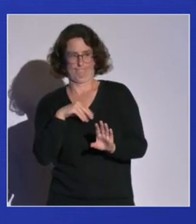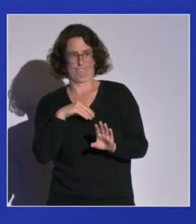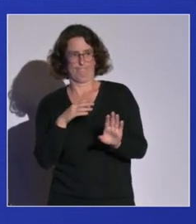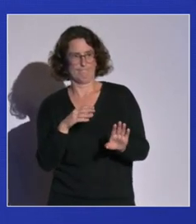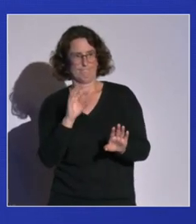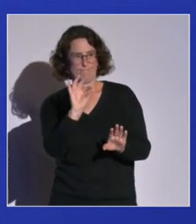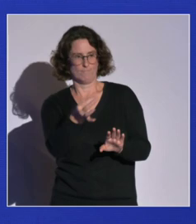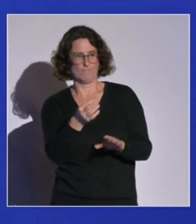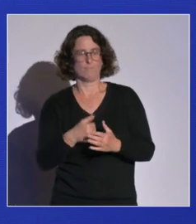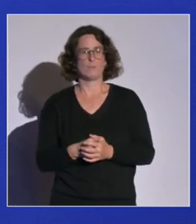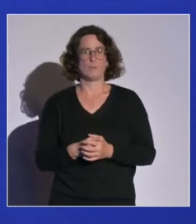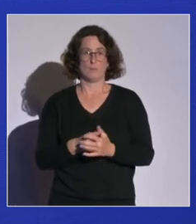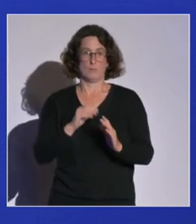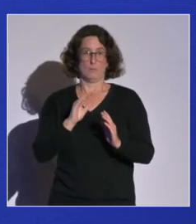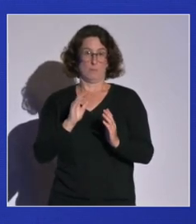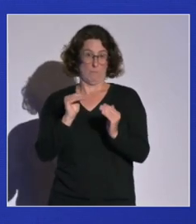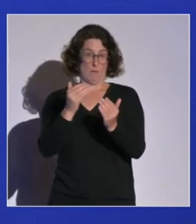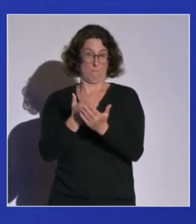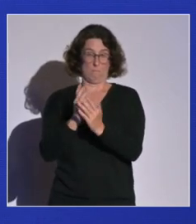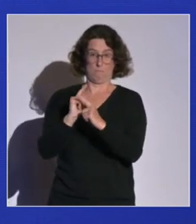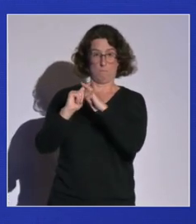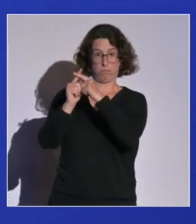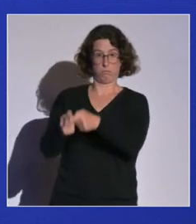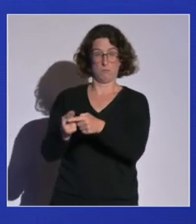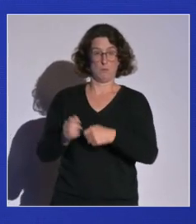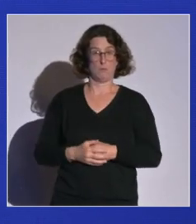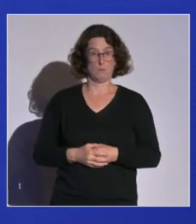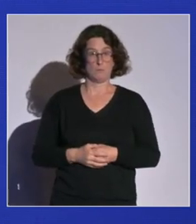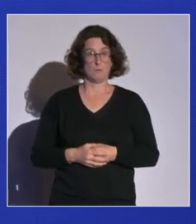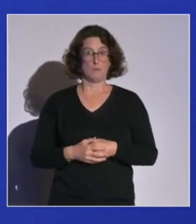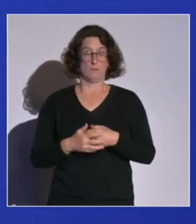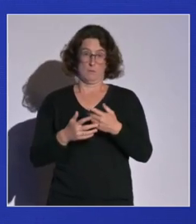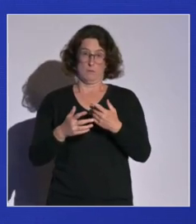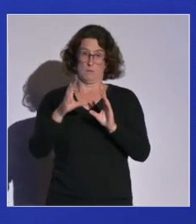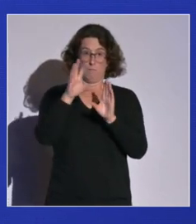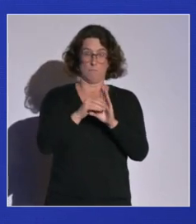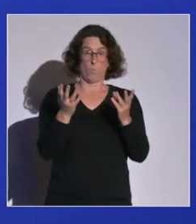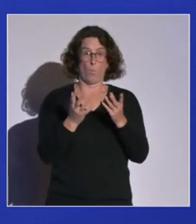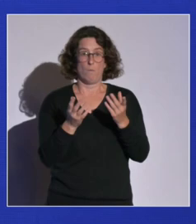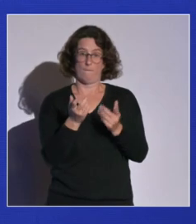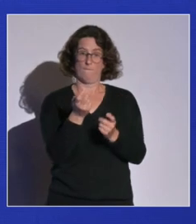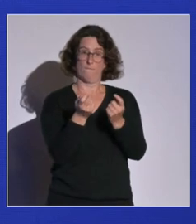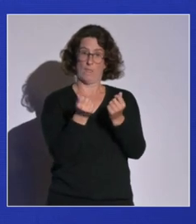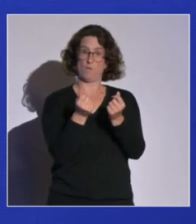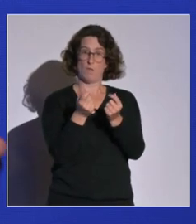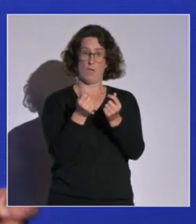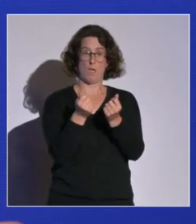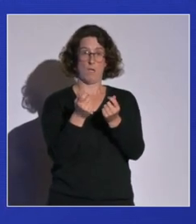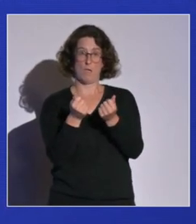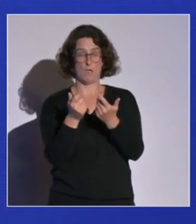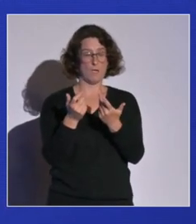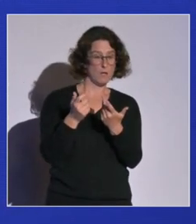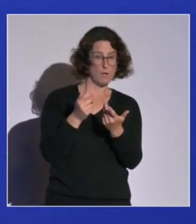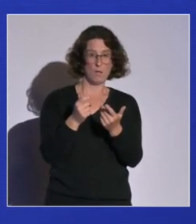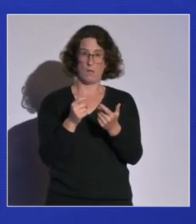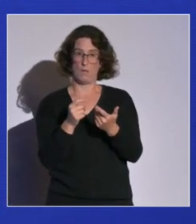J'espère qu'il est gagné, y compris du point de vue de la considération financière. que les crédits